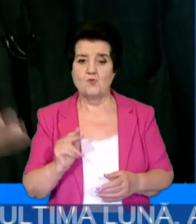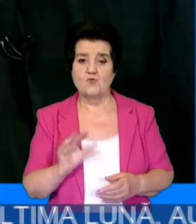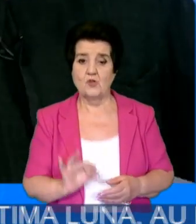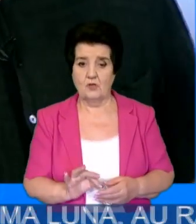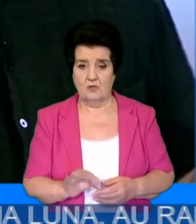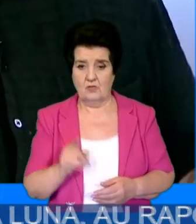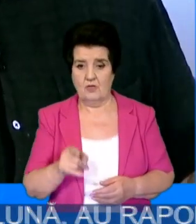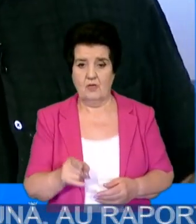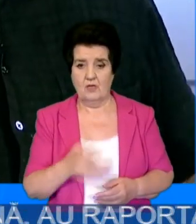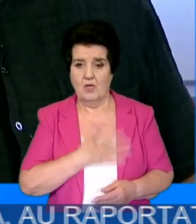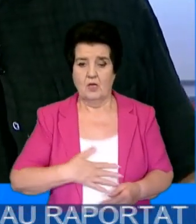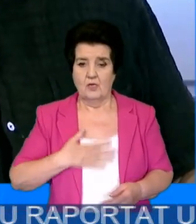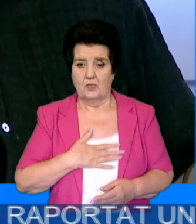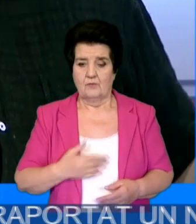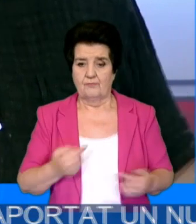Deci, care-i